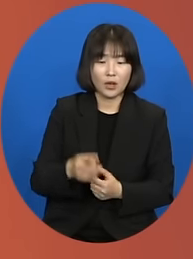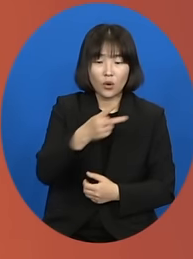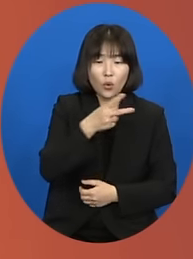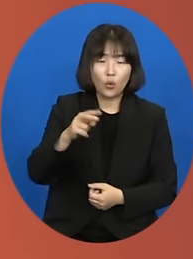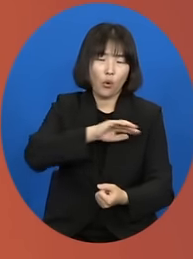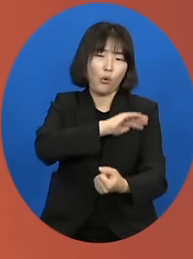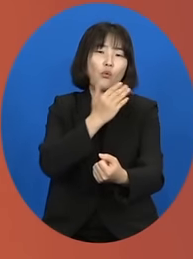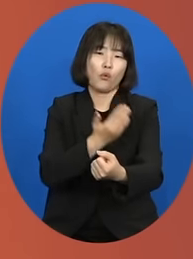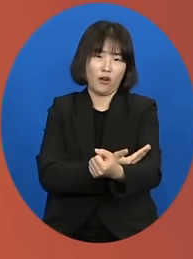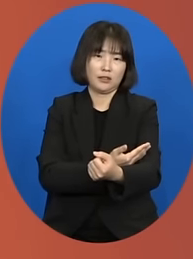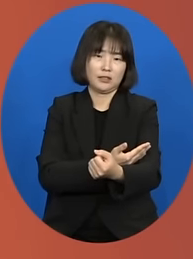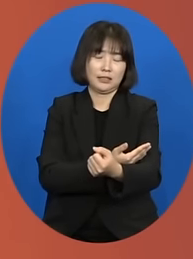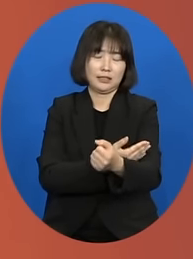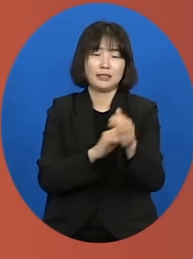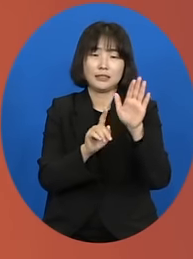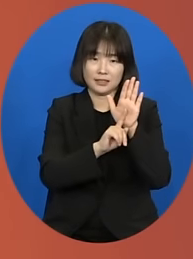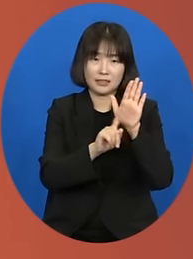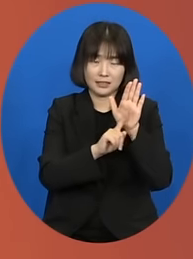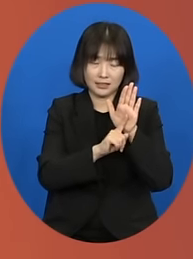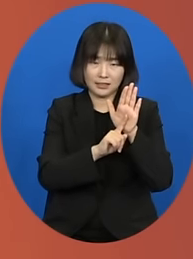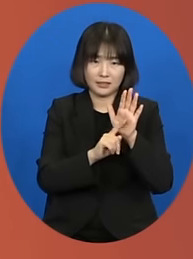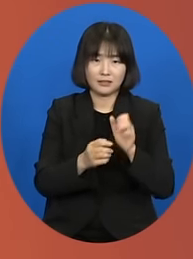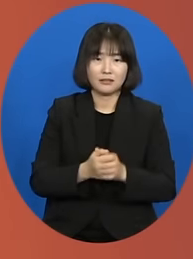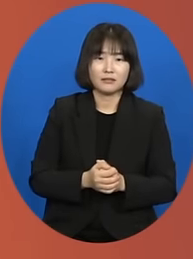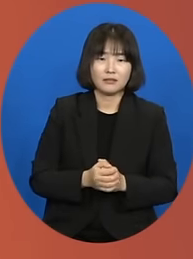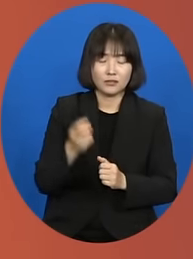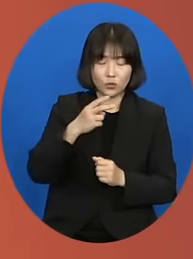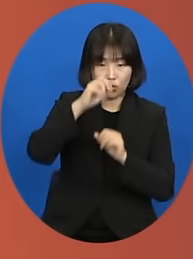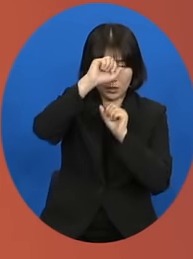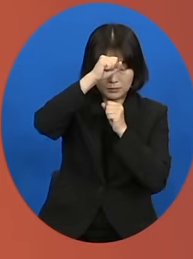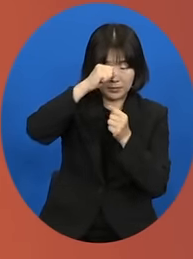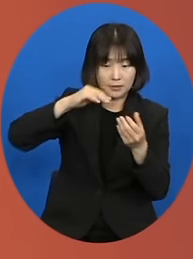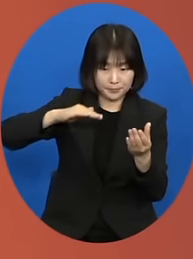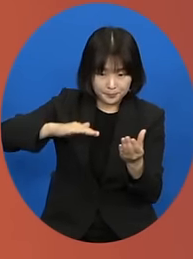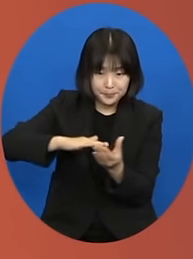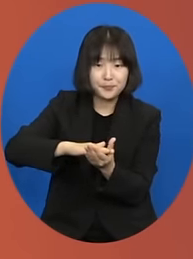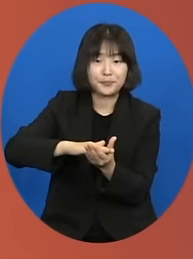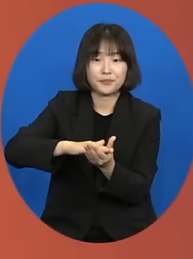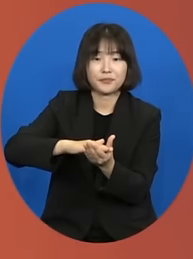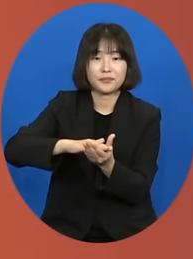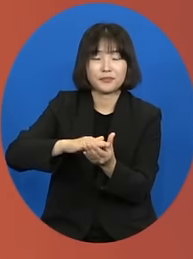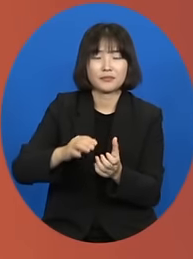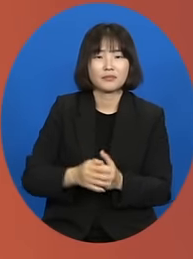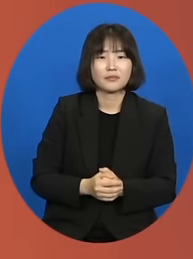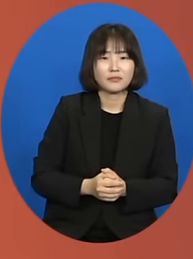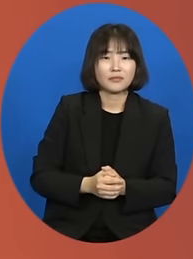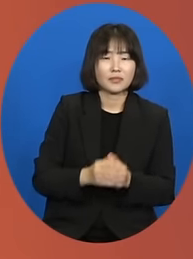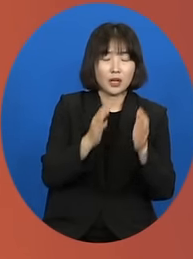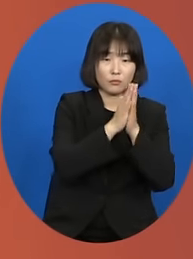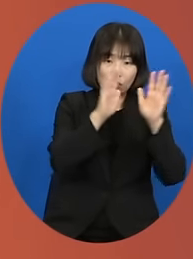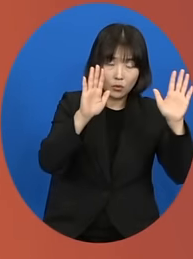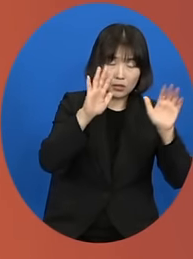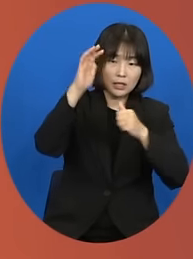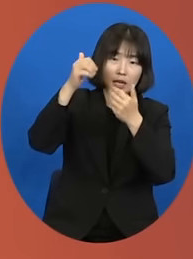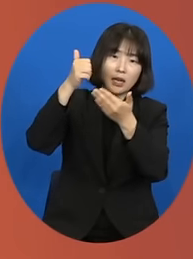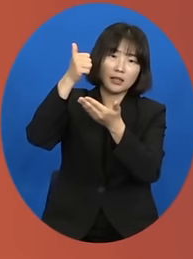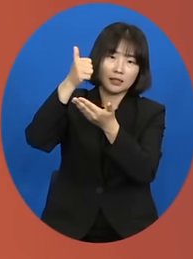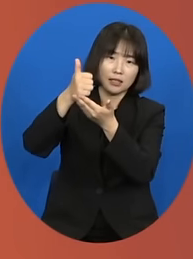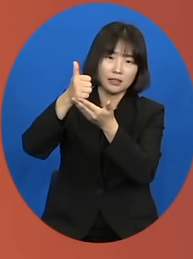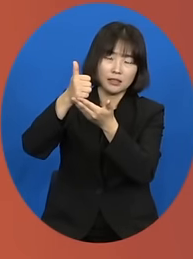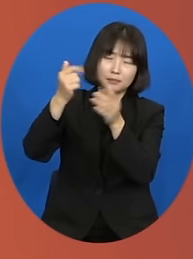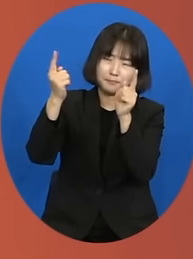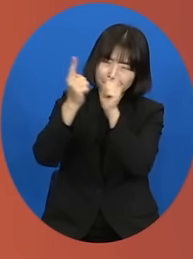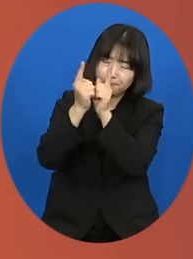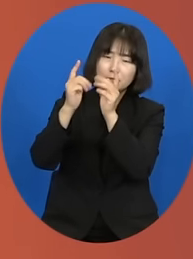됩니다. 그리고 신발을 신기웁니다. 여러분, 모세가 하나님의 산에서 하나님을 만났을 때